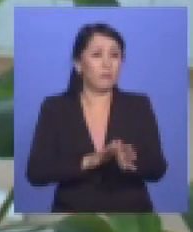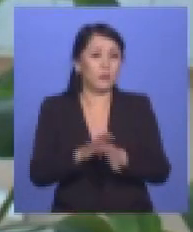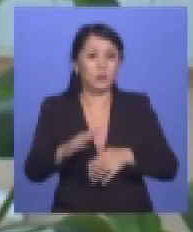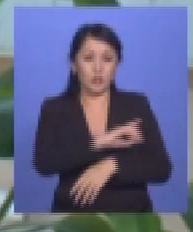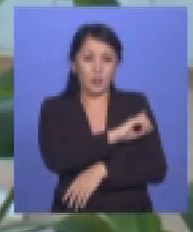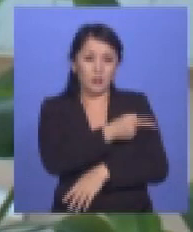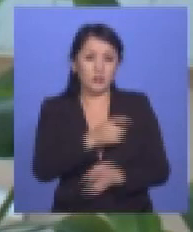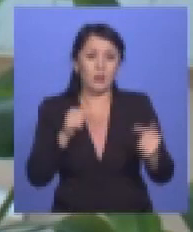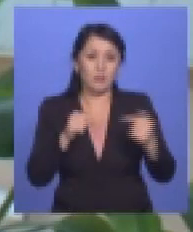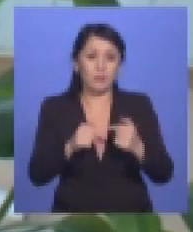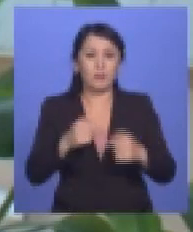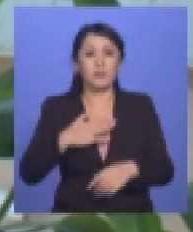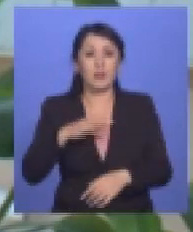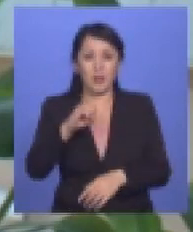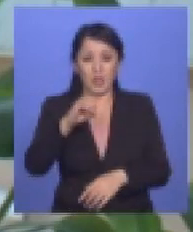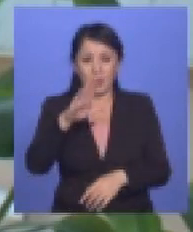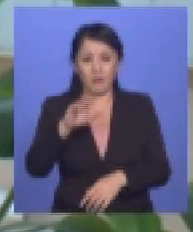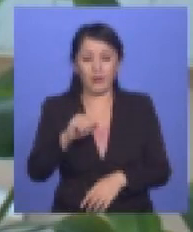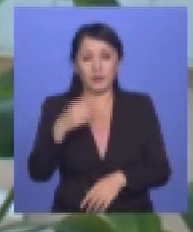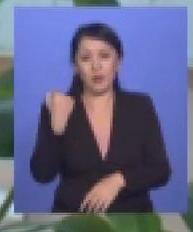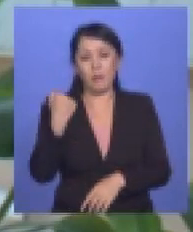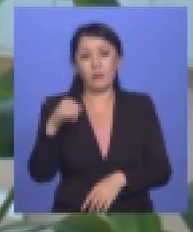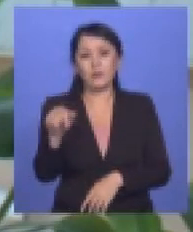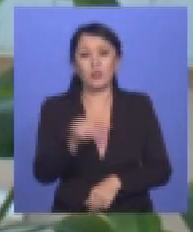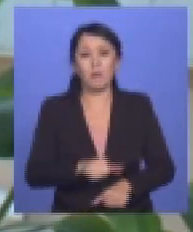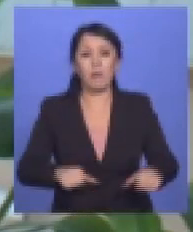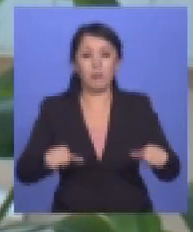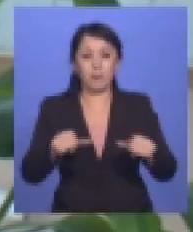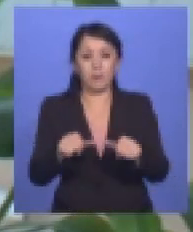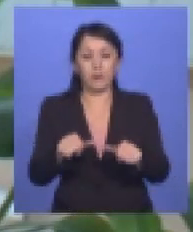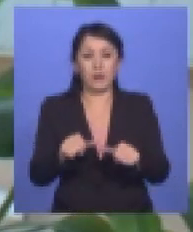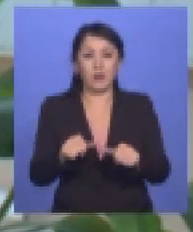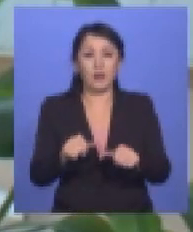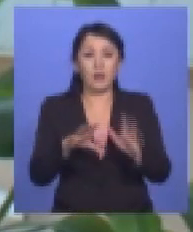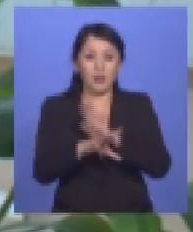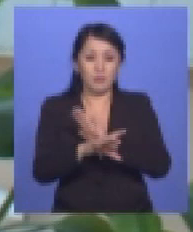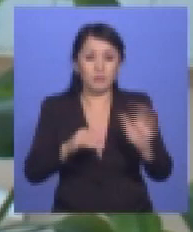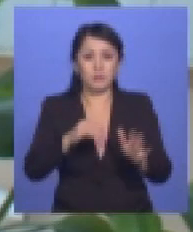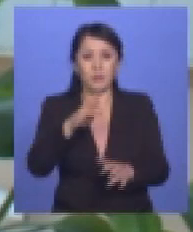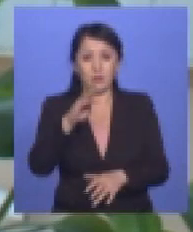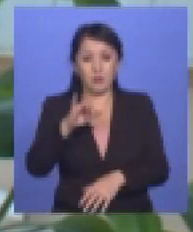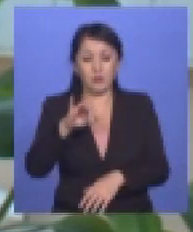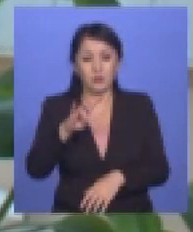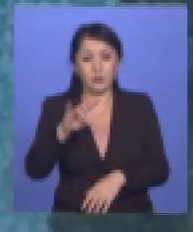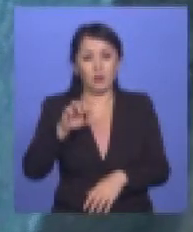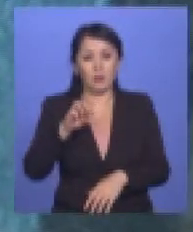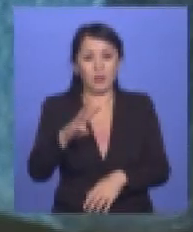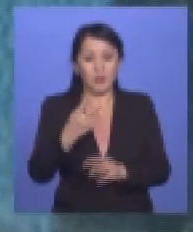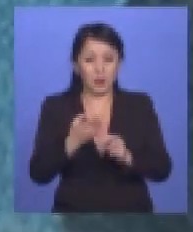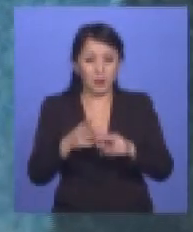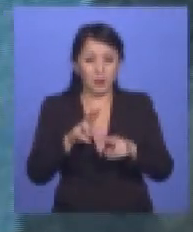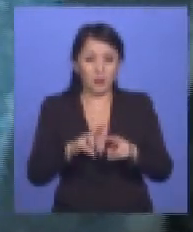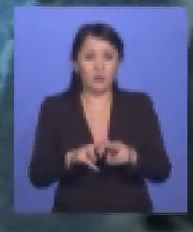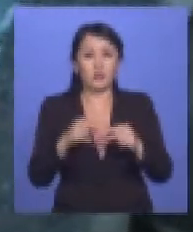қарсыластар. Дегенмен біздің Ева өз дауысымен қазылар алқасының көңілінен бірден шықты. Ол таңдаған жүттем әні кең дауысты талап етеді. Сондықтан